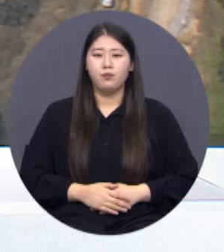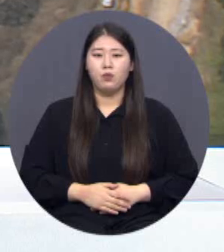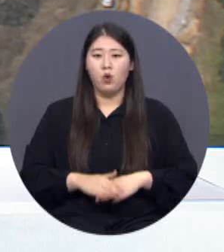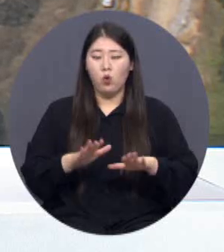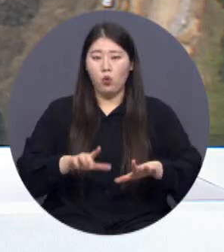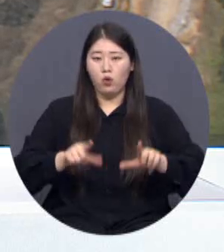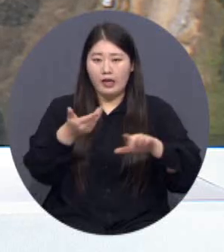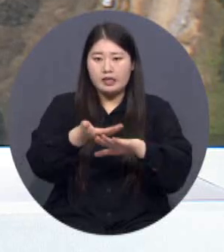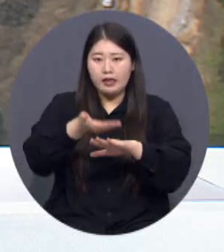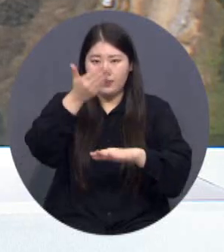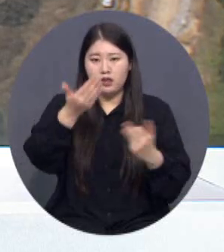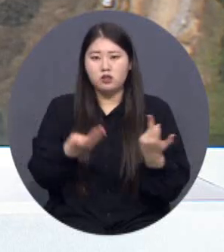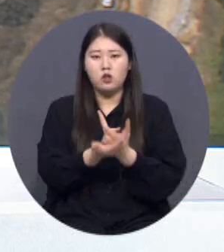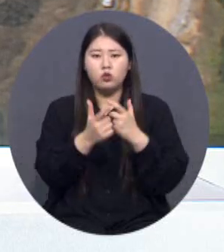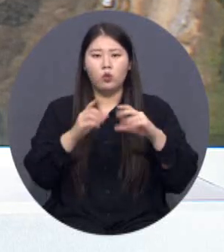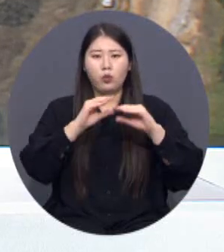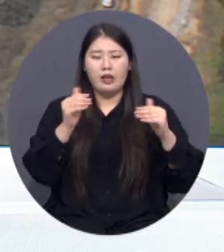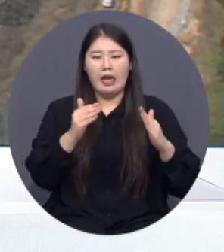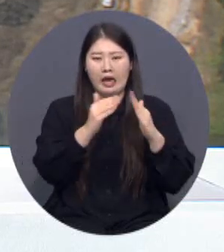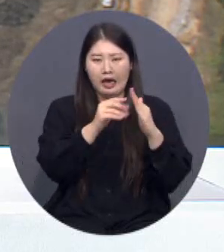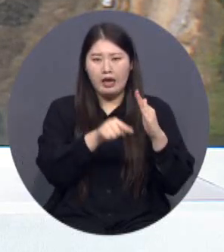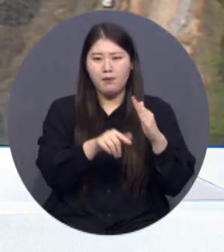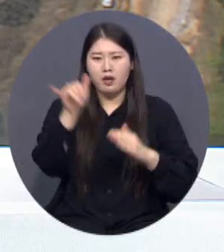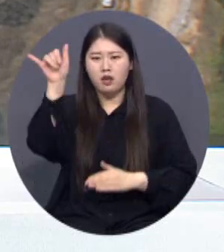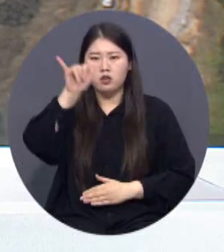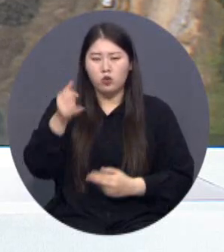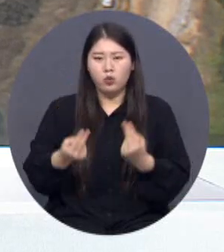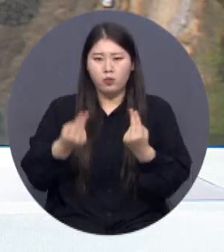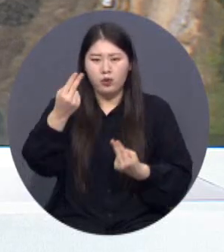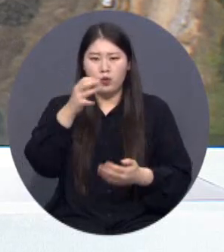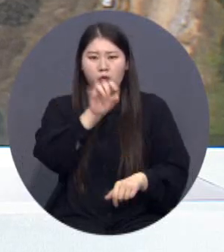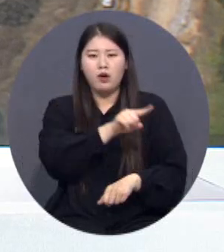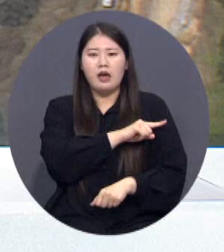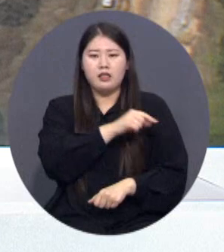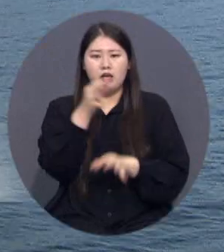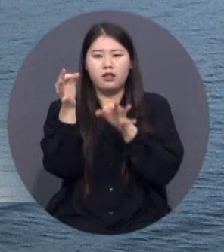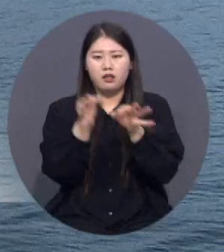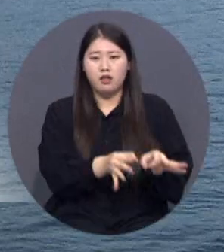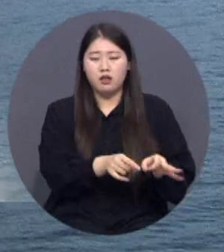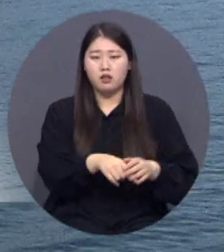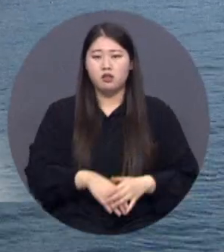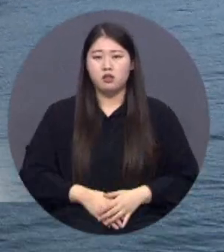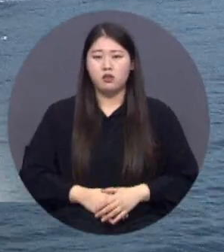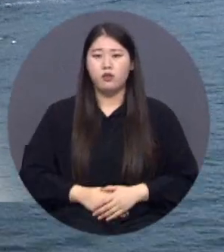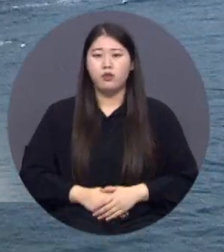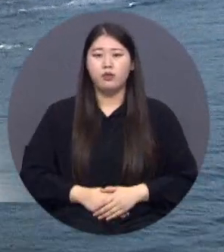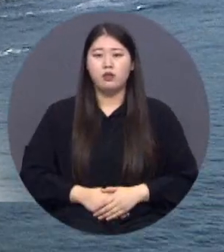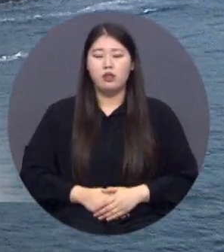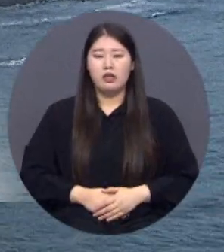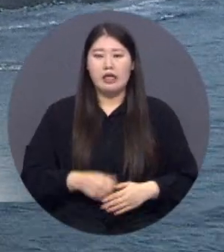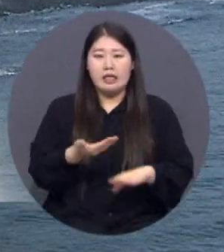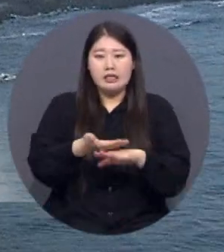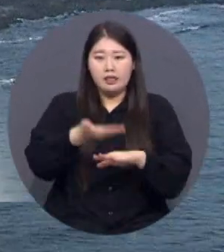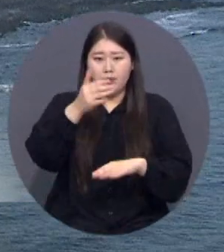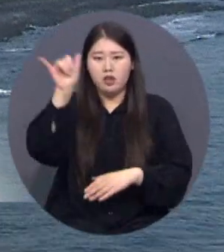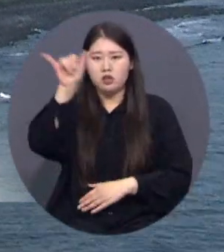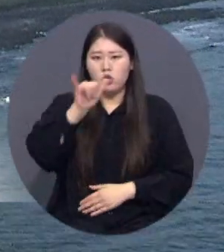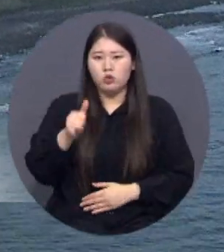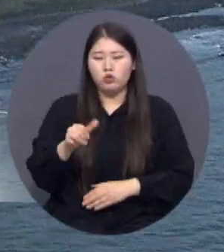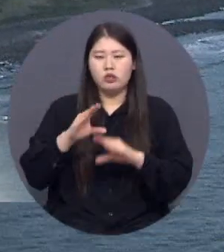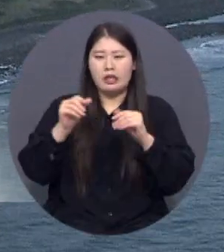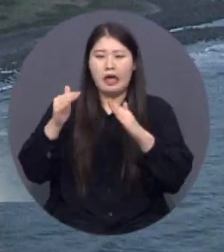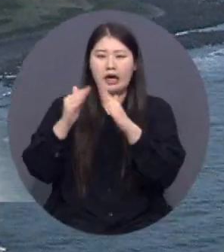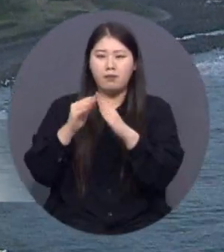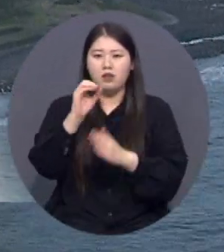올해 상반기 제주 땅값이 전국에서 가장 많이 떨어졌습니다 한국 부동산원에 따르면 상반기 전국